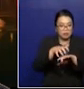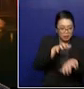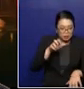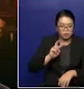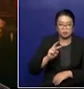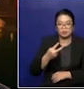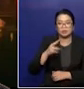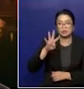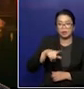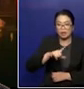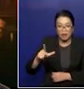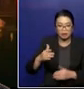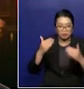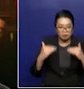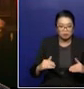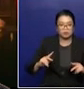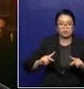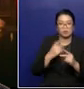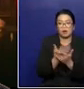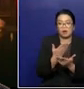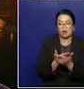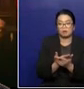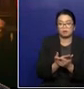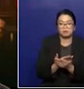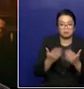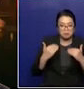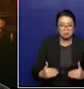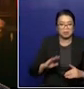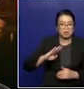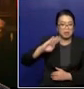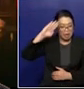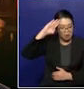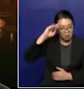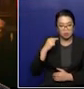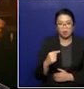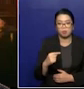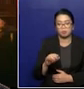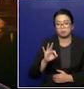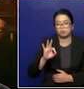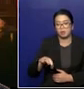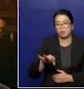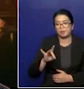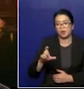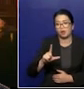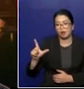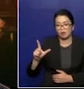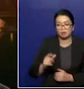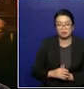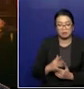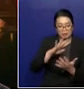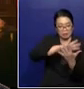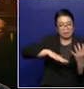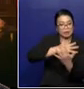ไป 9,800 เพราะนั้น 9,800 กับ 95,000 10เท่าตัวโดยประมาณฮะอันนี้บอกเลยนะเป็นตารางเปรีย